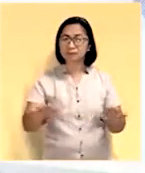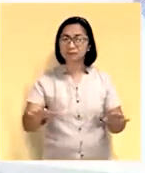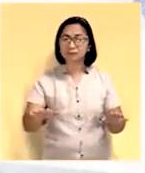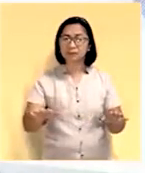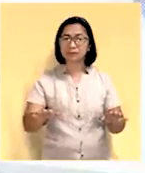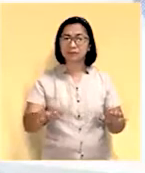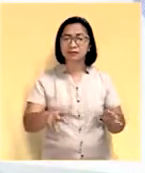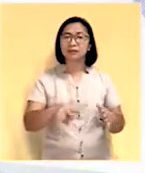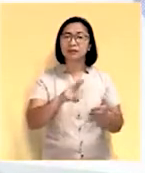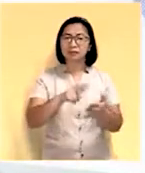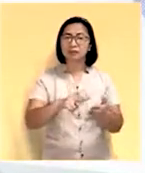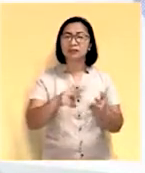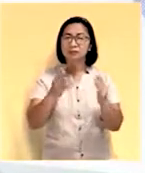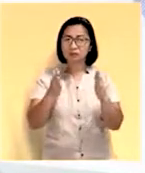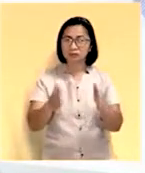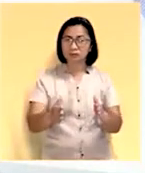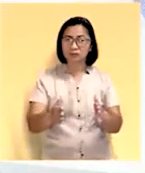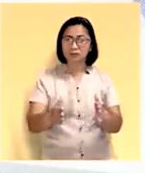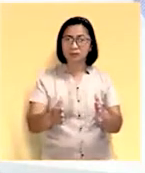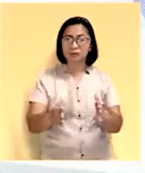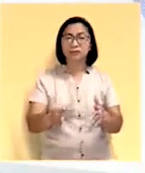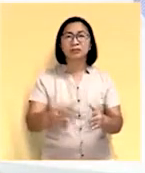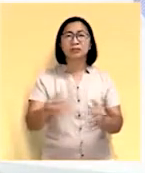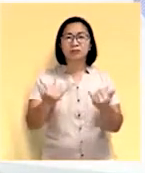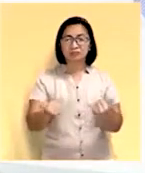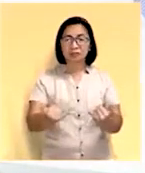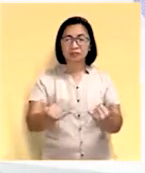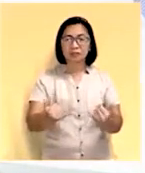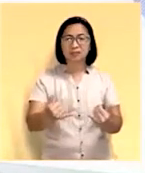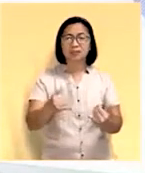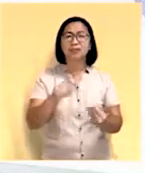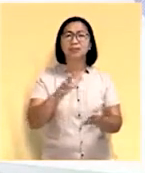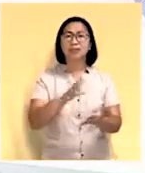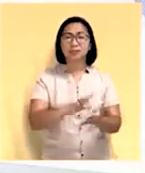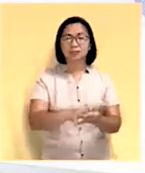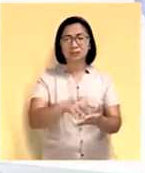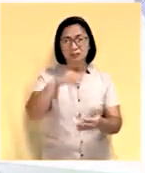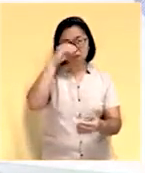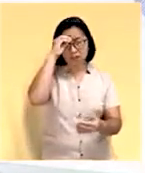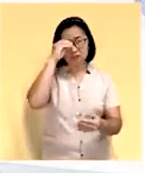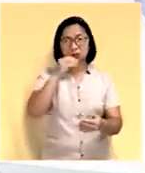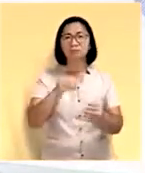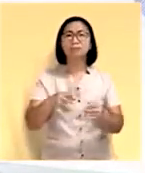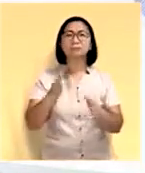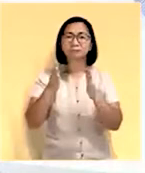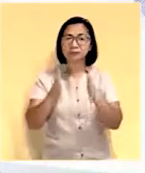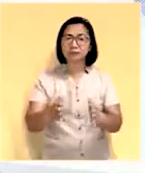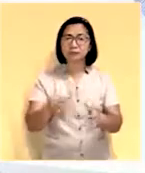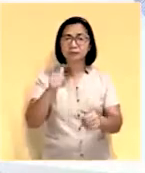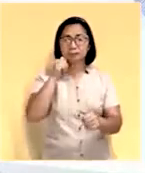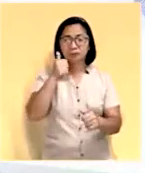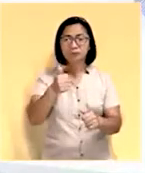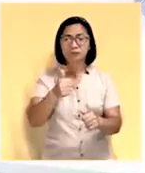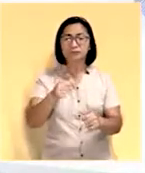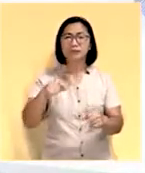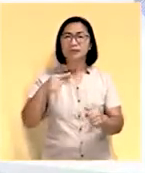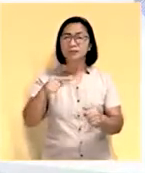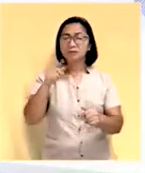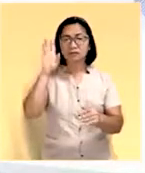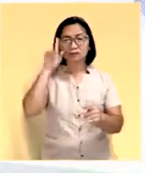kasabihan. Readers today, leaders tomorrow. Opo, Nay. Sabi ko nga po kay